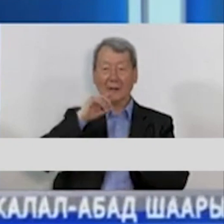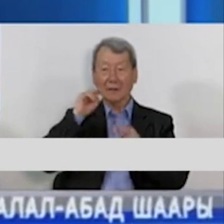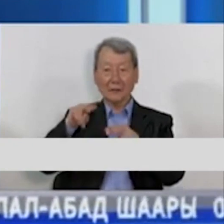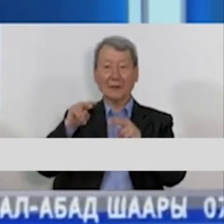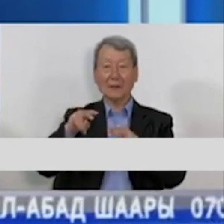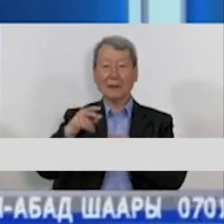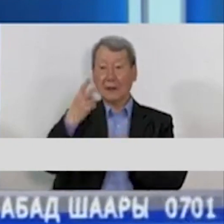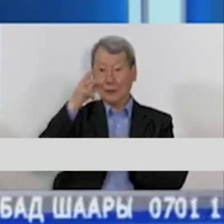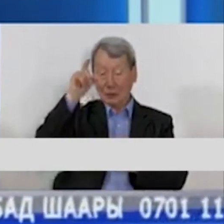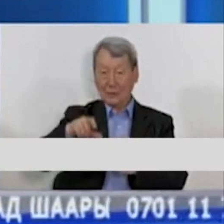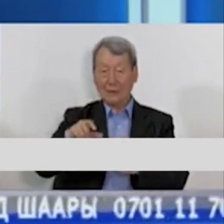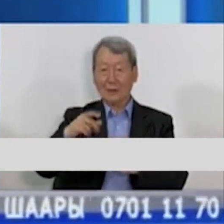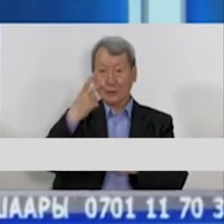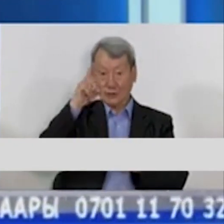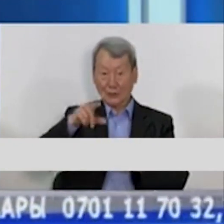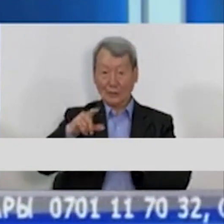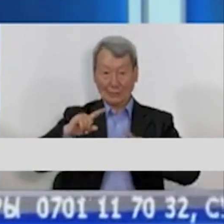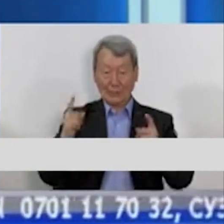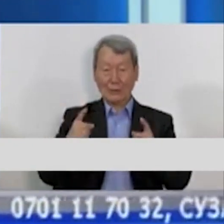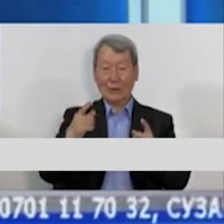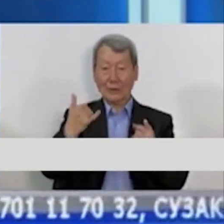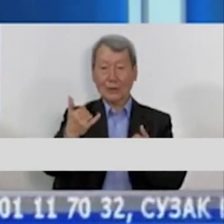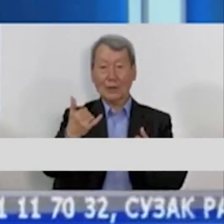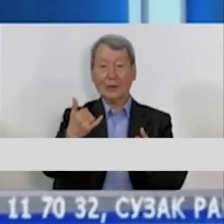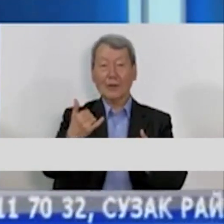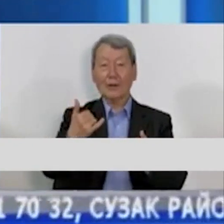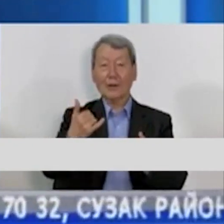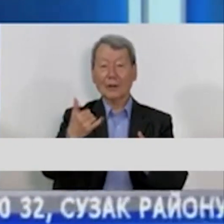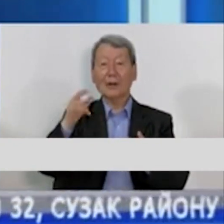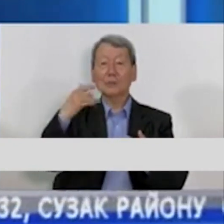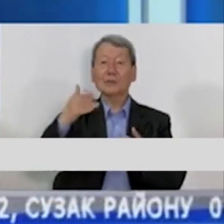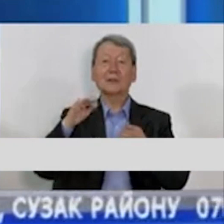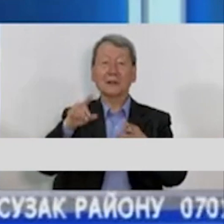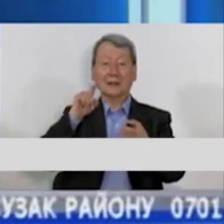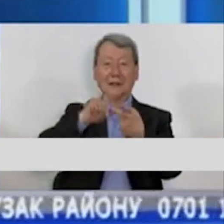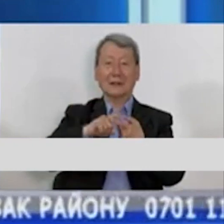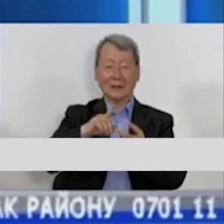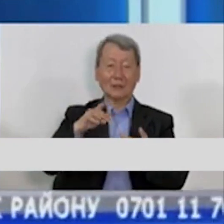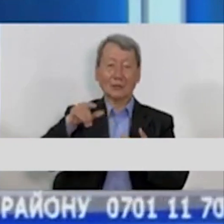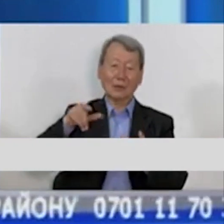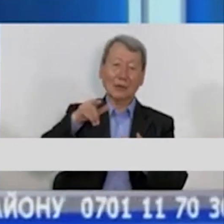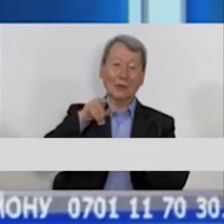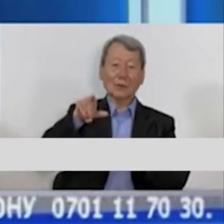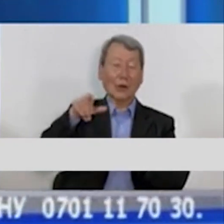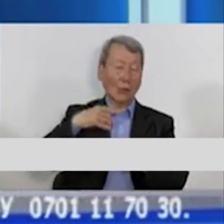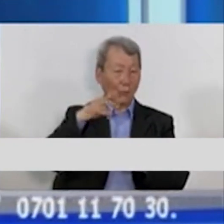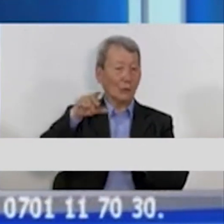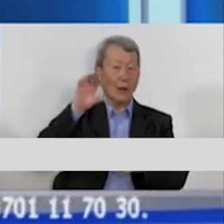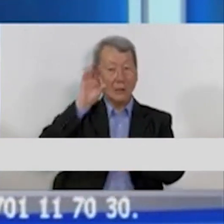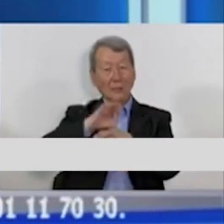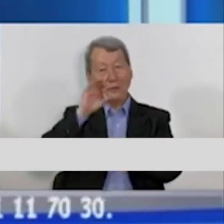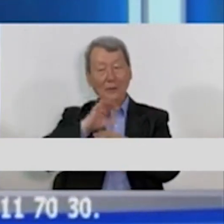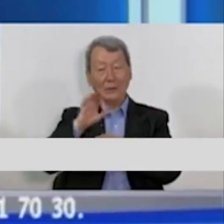2 жаран, кармалган 2 жаран бул илдетке тиешеси түзөн-түз бар жана булар ооруп жатат деп